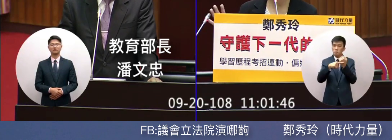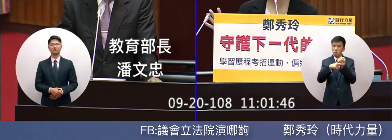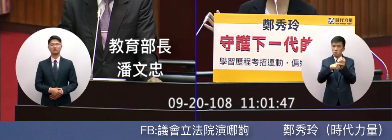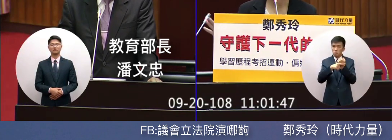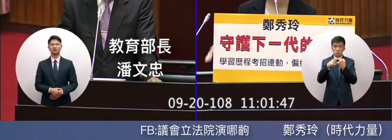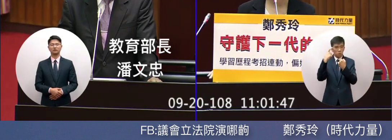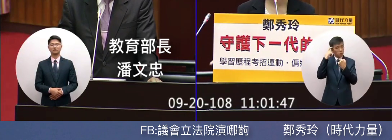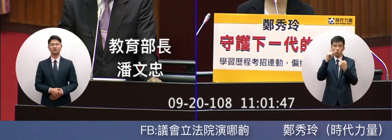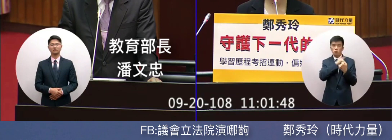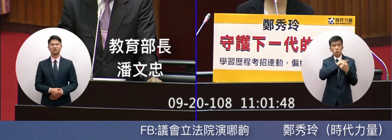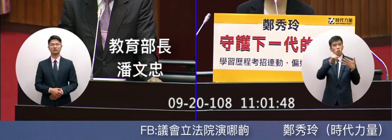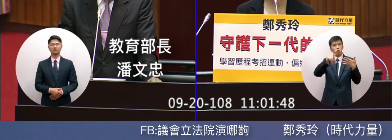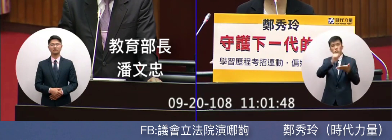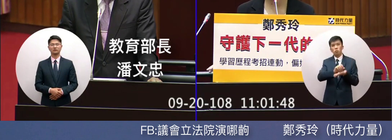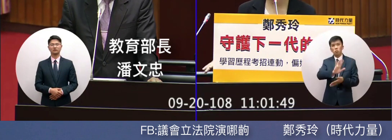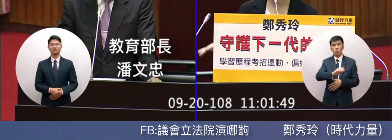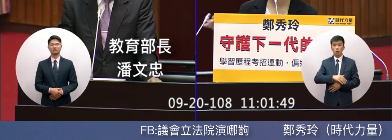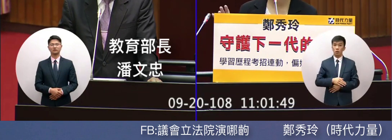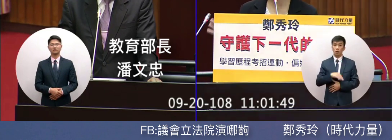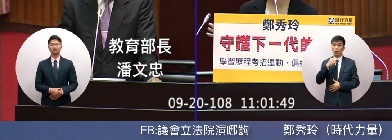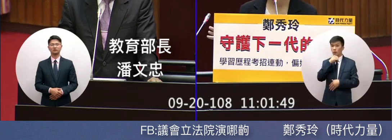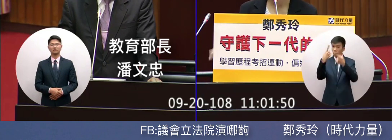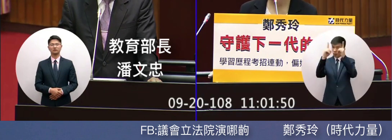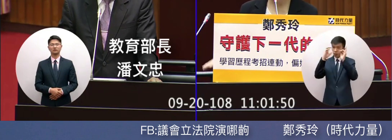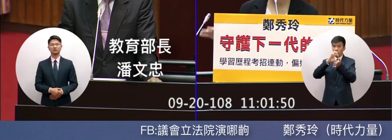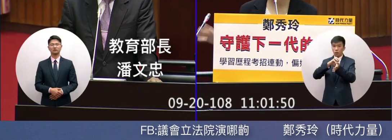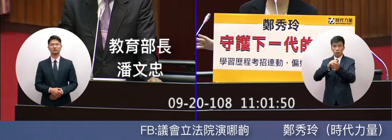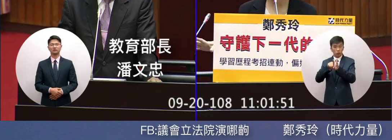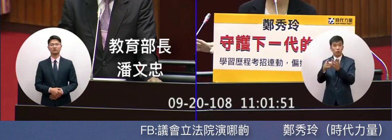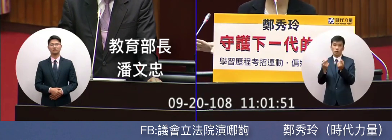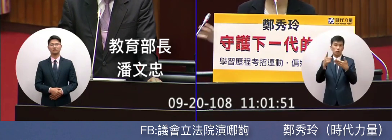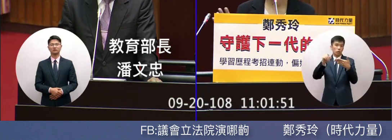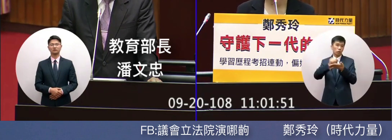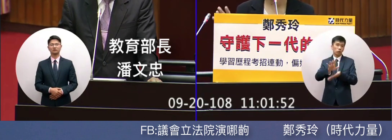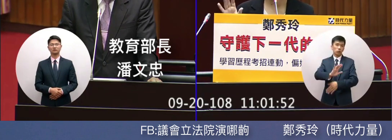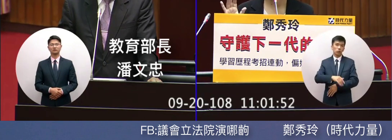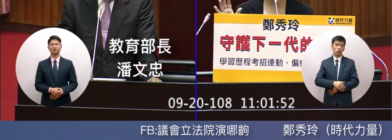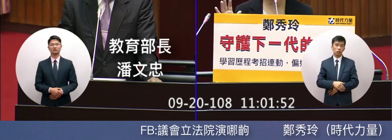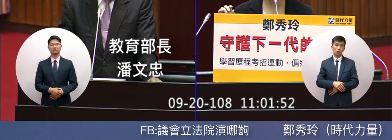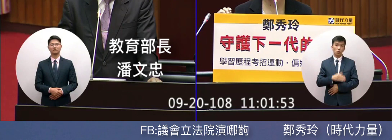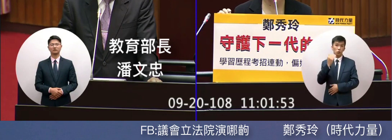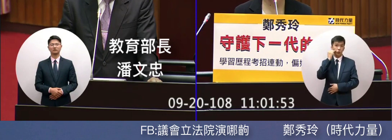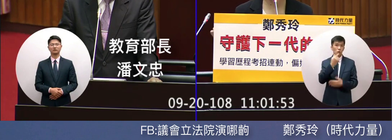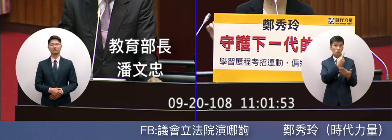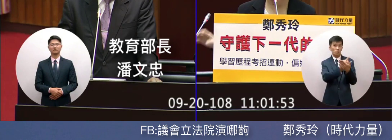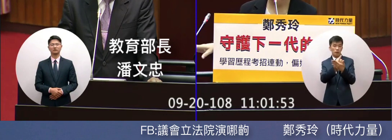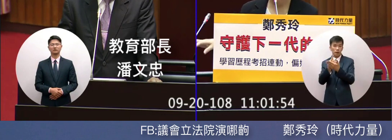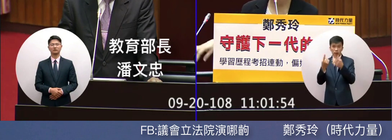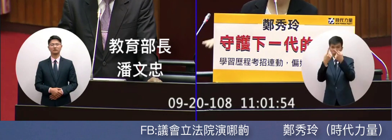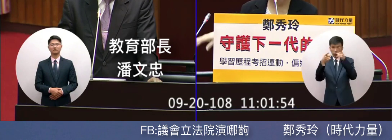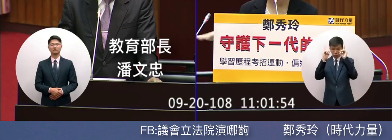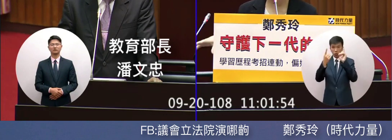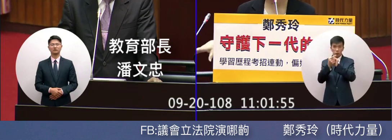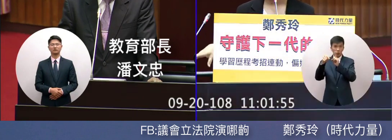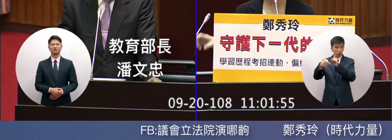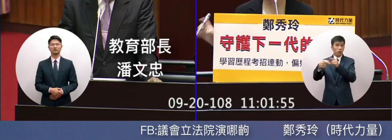决定不勾，那台大医学系也是决定不勾。如果了解到每个大学的各科系，如果了解到